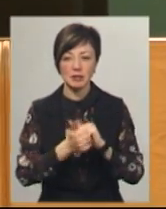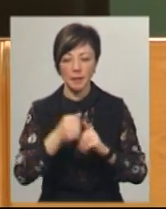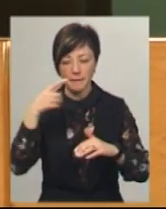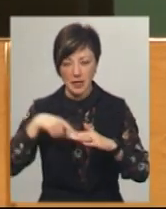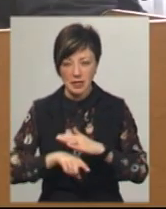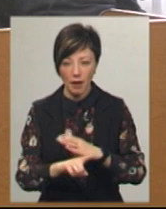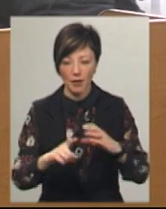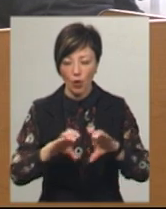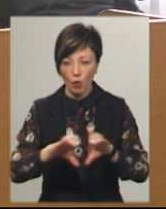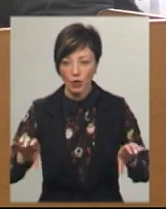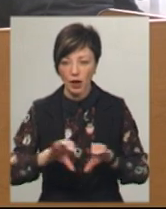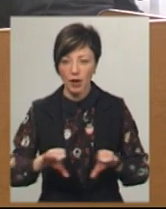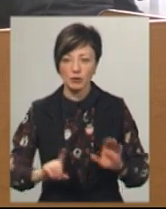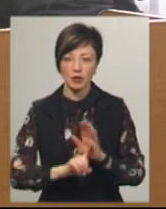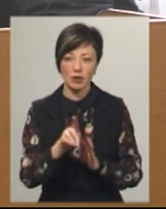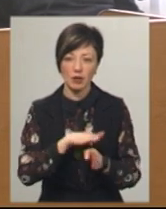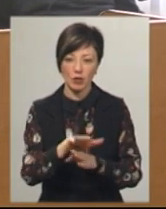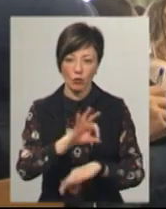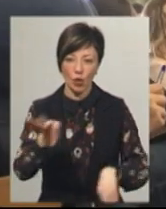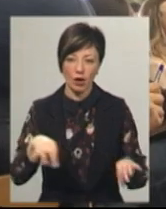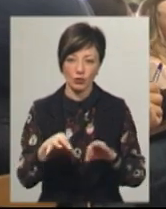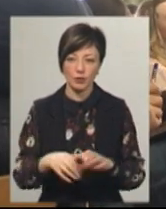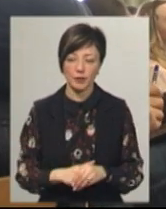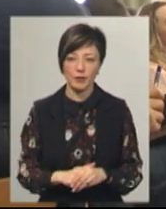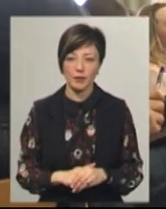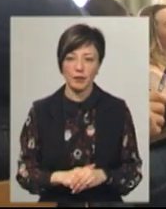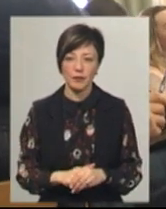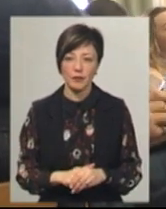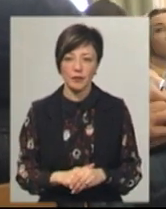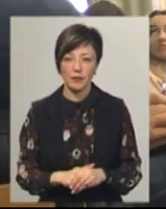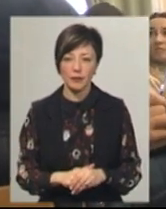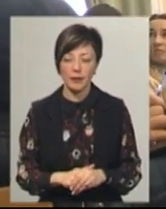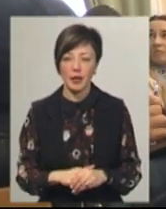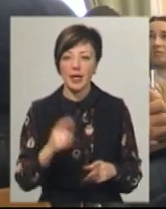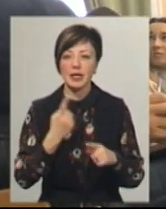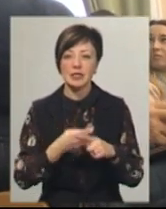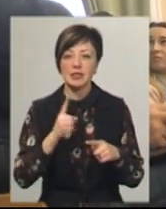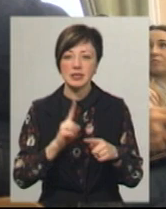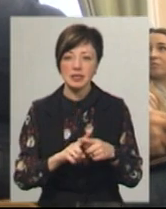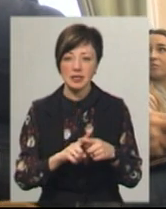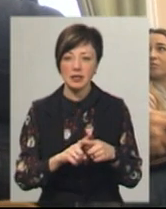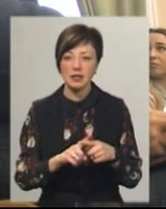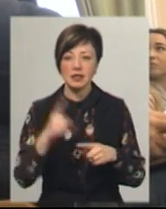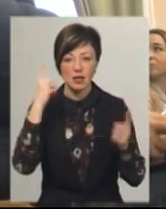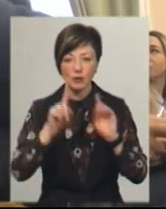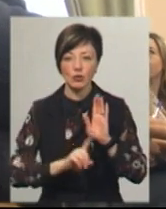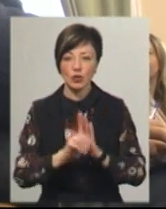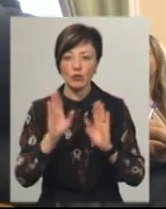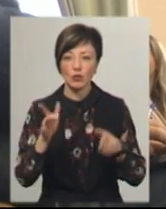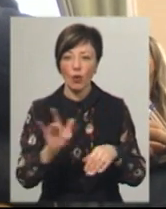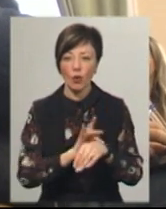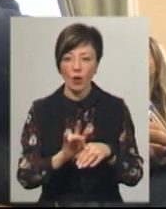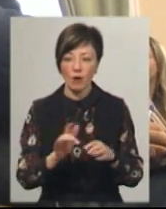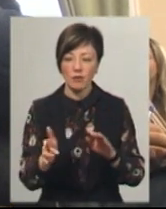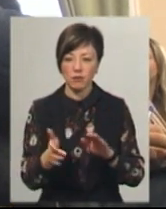підземні комунікації, а тоді братися за реалізацію проєкту. Ця ваша затія, оце почати, то це ми будемо голі і